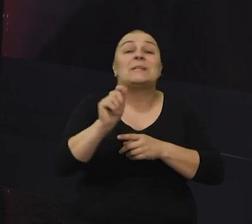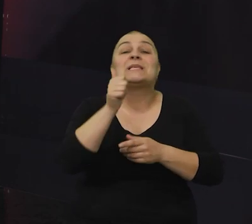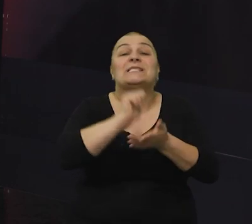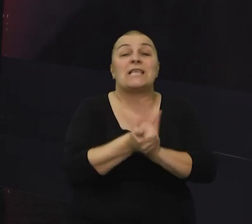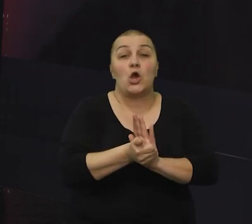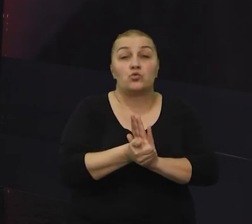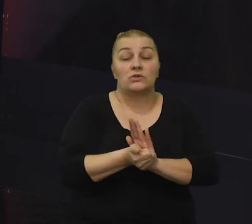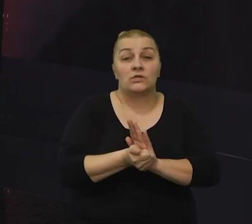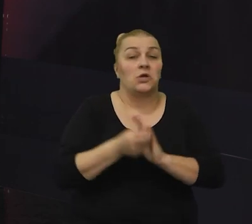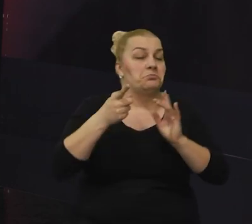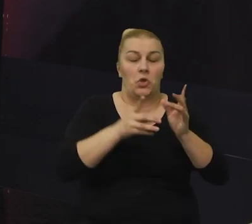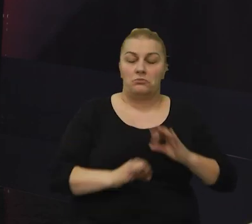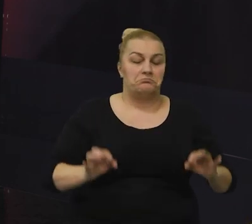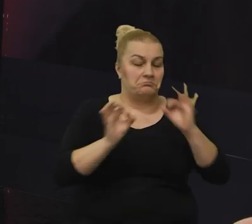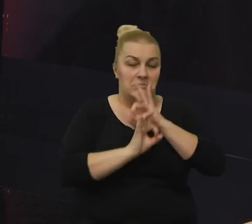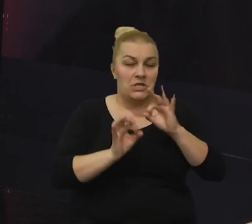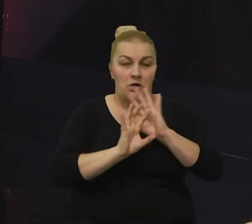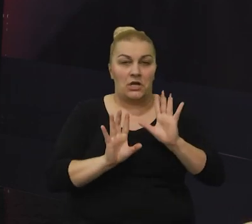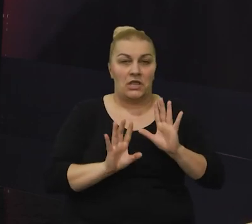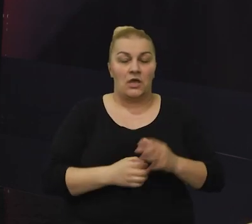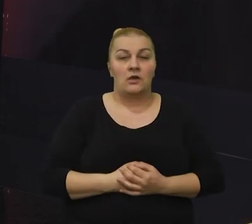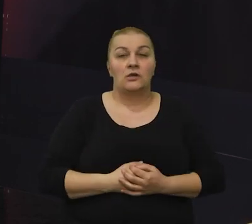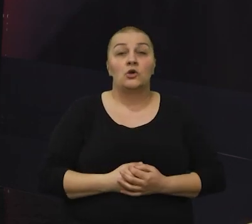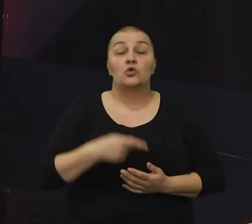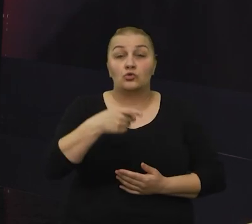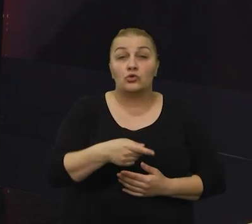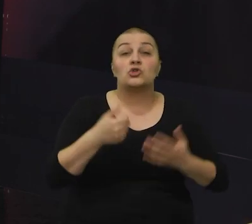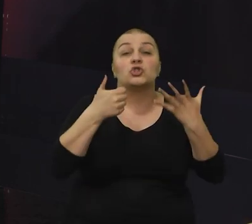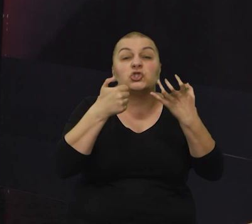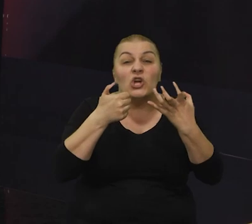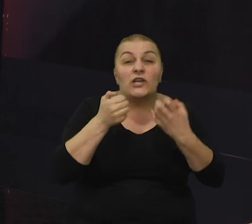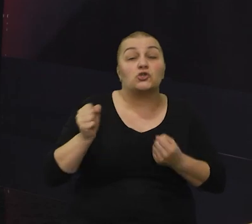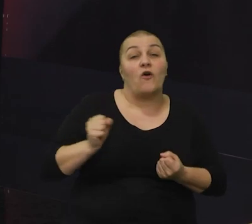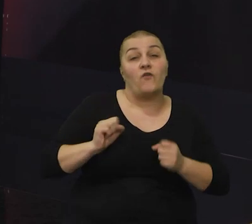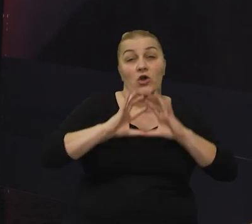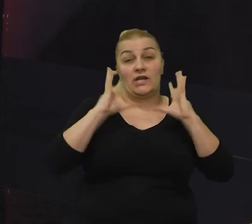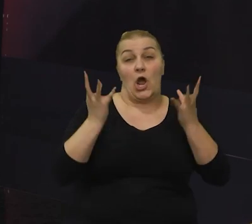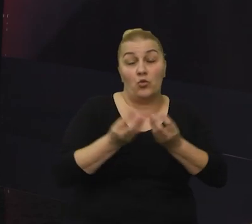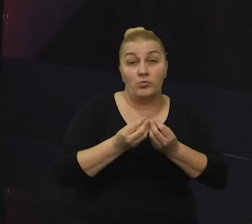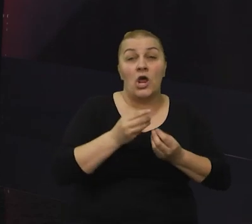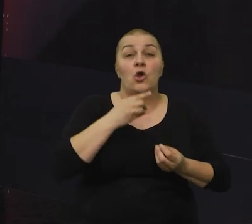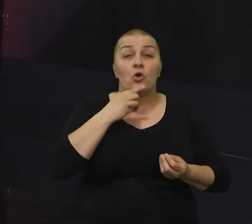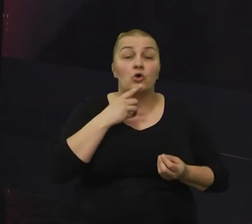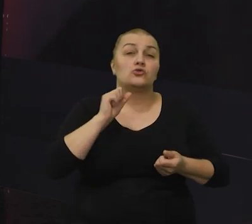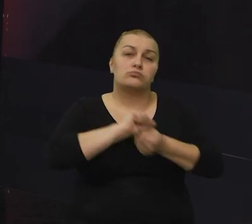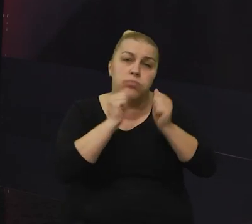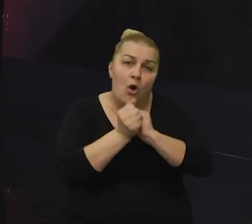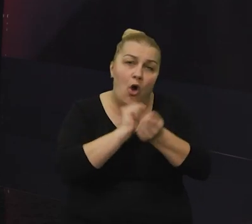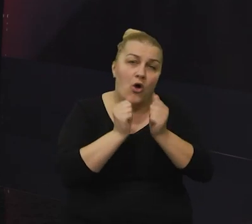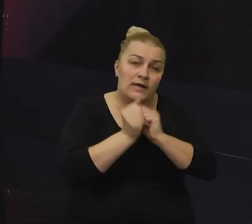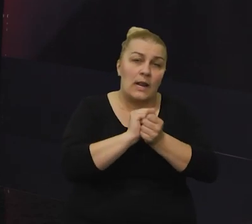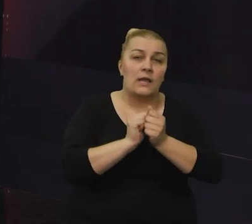sekund. I to je tragedija. Jer su tu 600 vojnika koji su lavovski